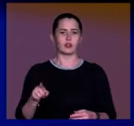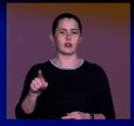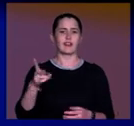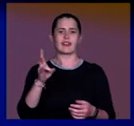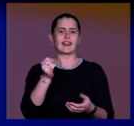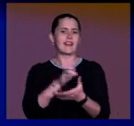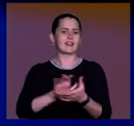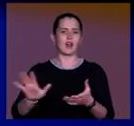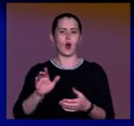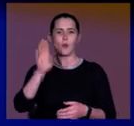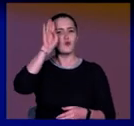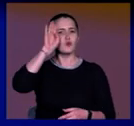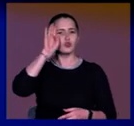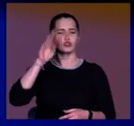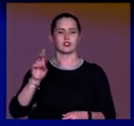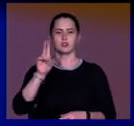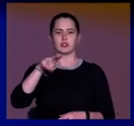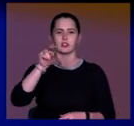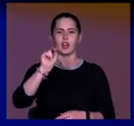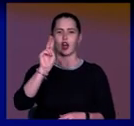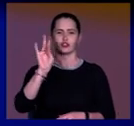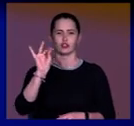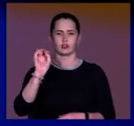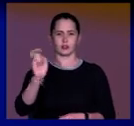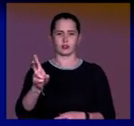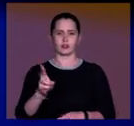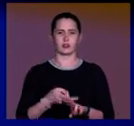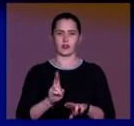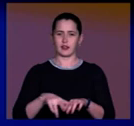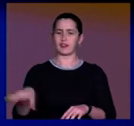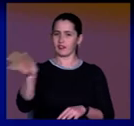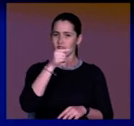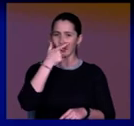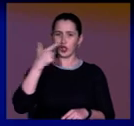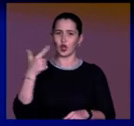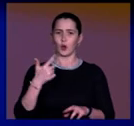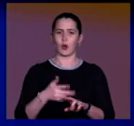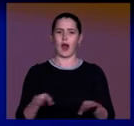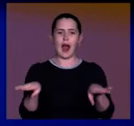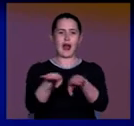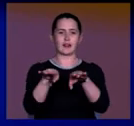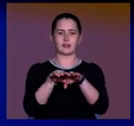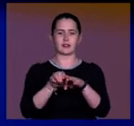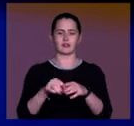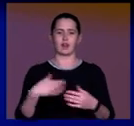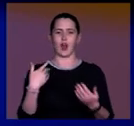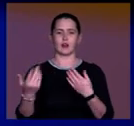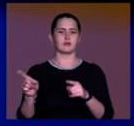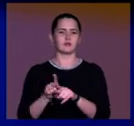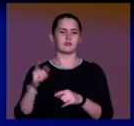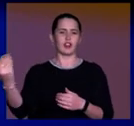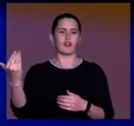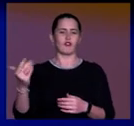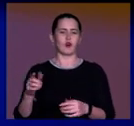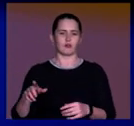незнакомый мужчина дачник скажите ребята все ли эти герои одинаково отнеслись к поступку